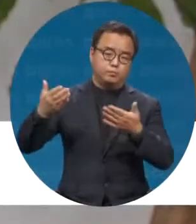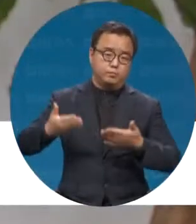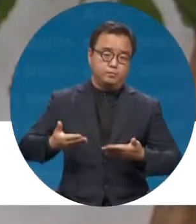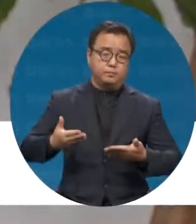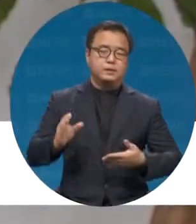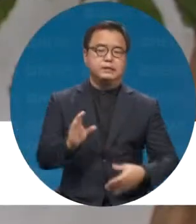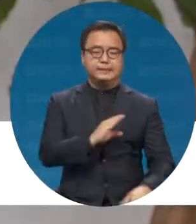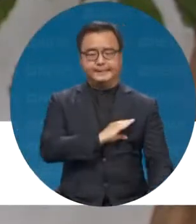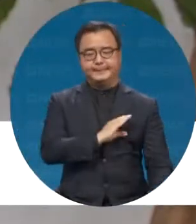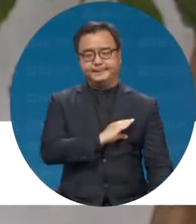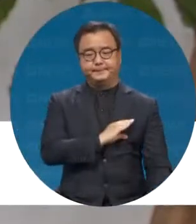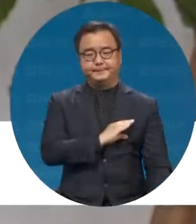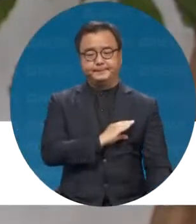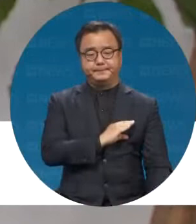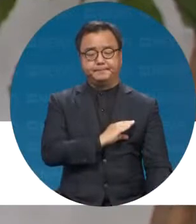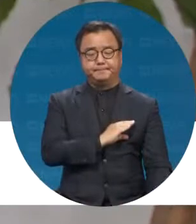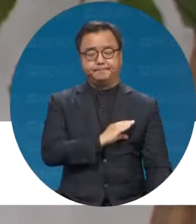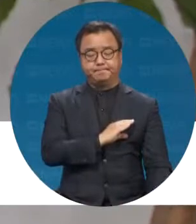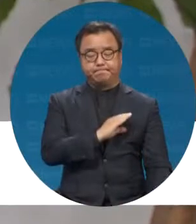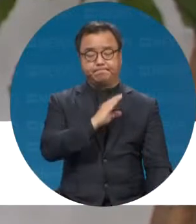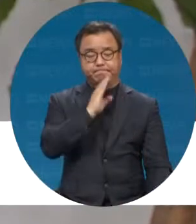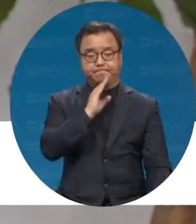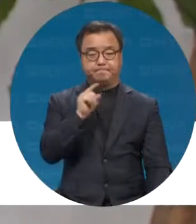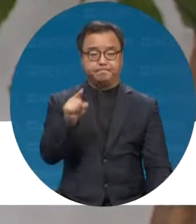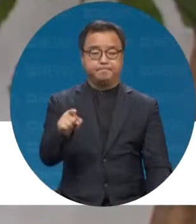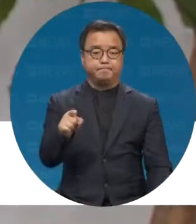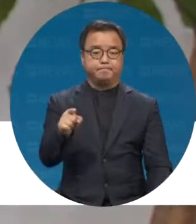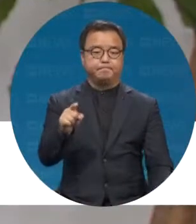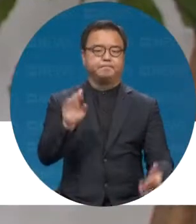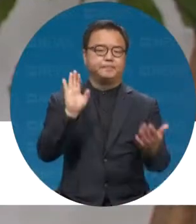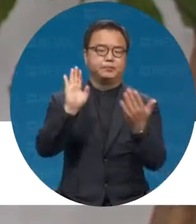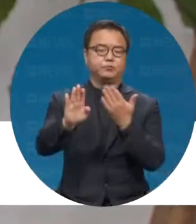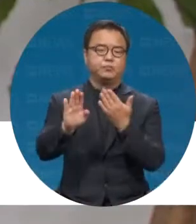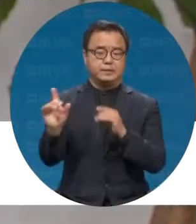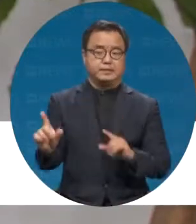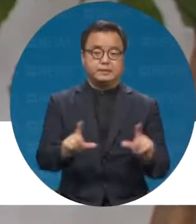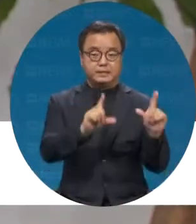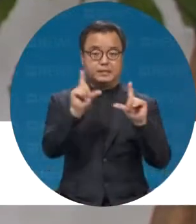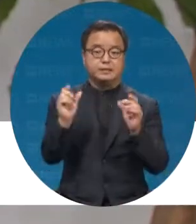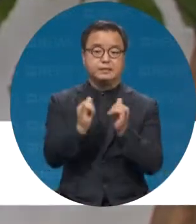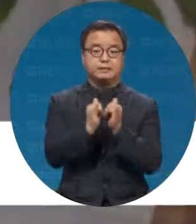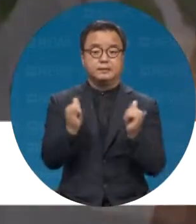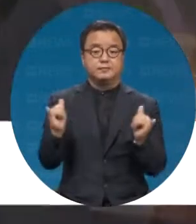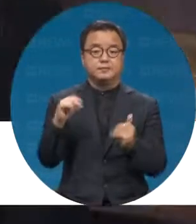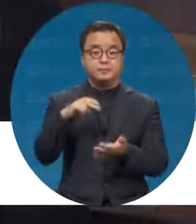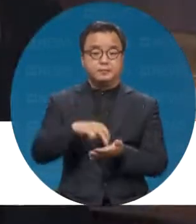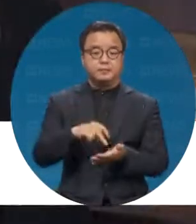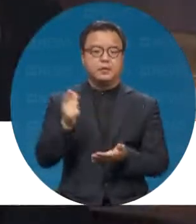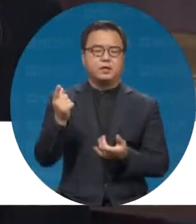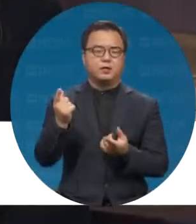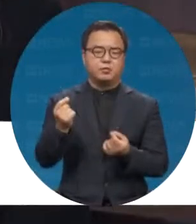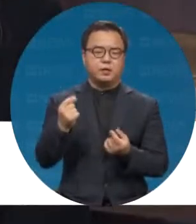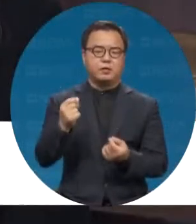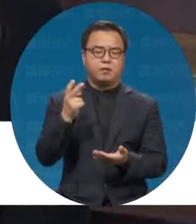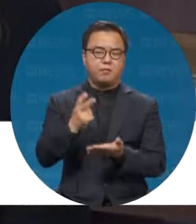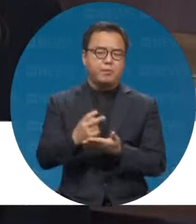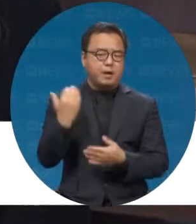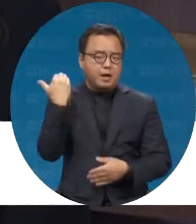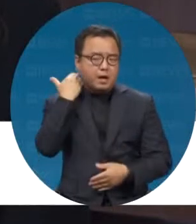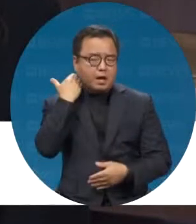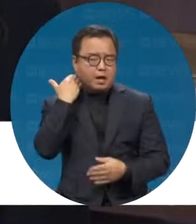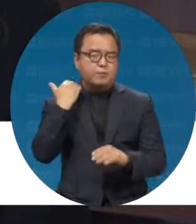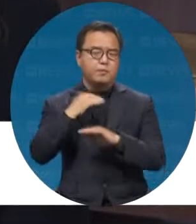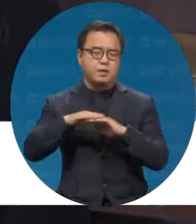됩니다. 그래서 우리가 그 이후에 사는 사람으로서 그러한 법의 공백이 메워지고